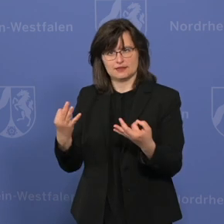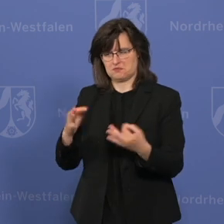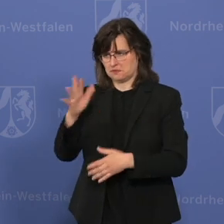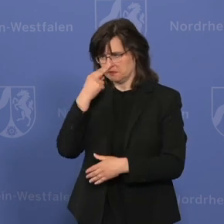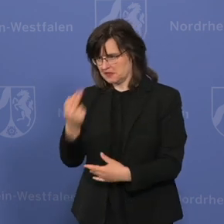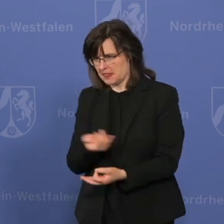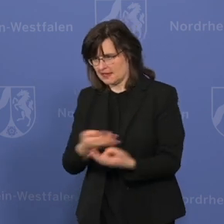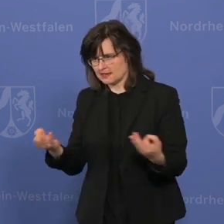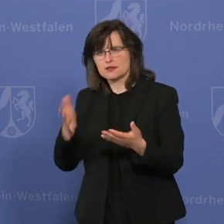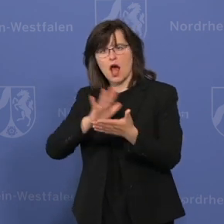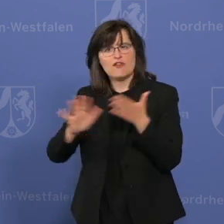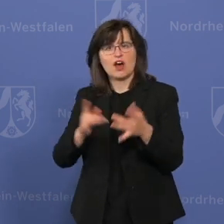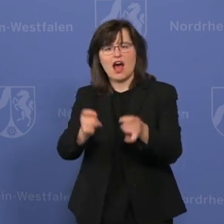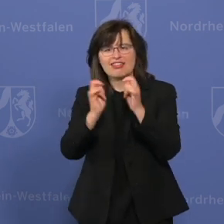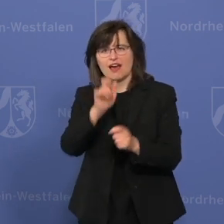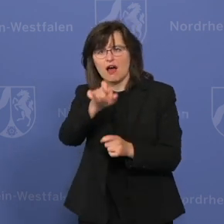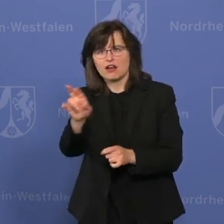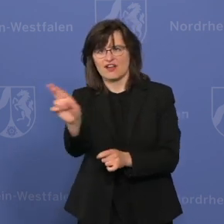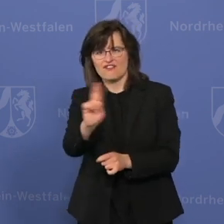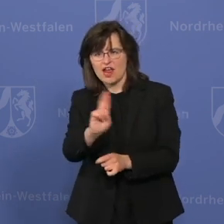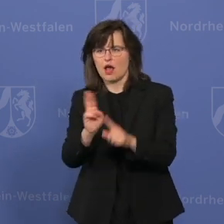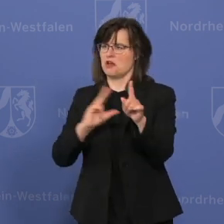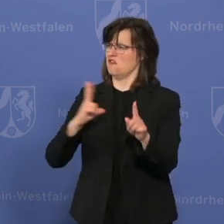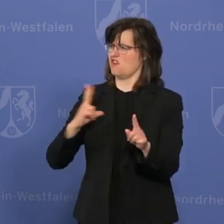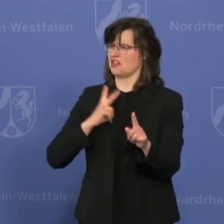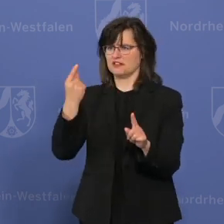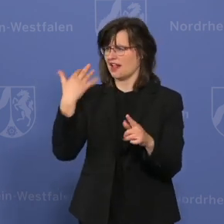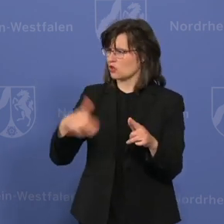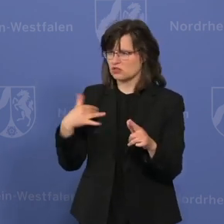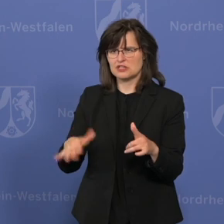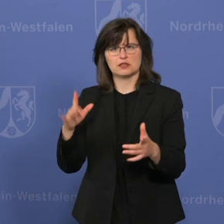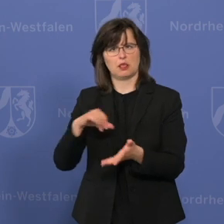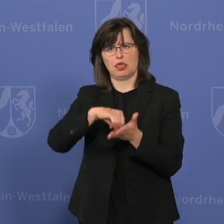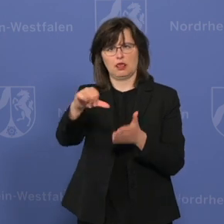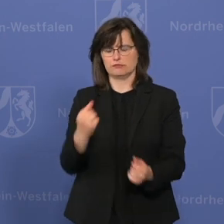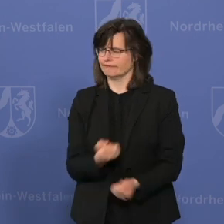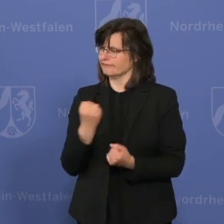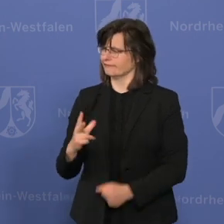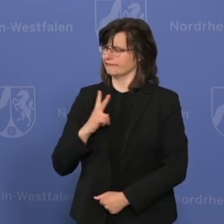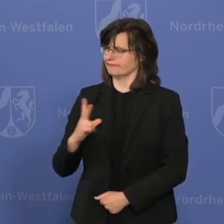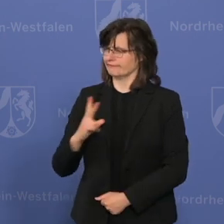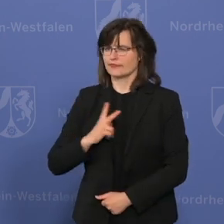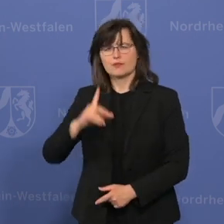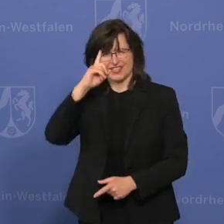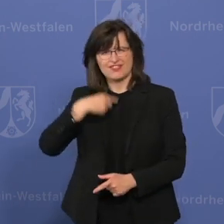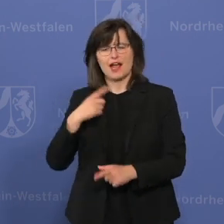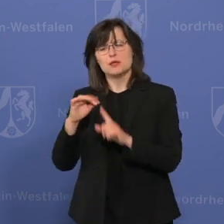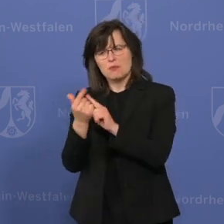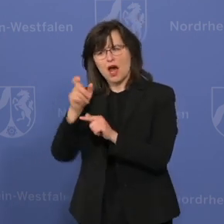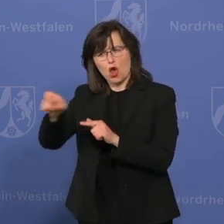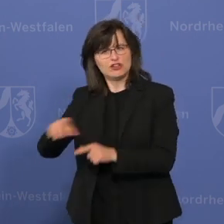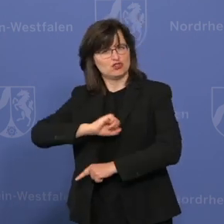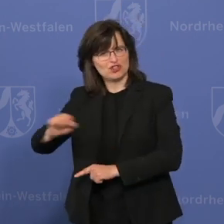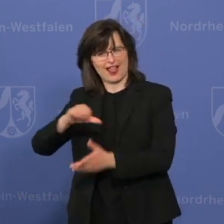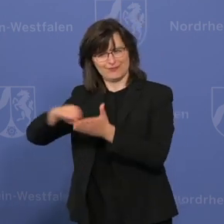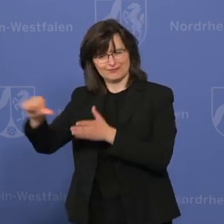die Antragsteller schlicht und ergreifend auf ihr Geld gewartet haben. Und wir wissen ja, dass einige länger warten mussten. Das hatte ich auch immer wieder